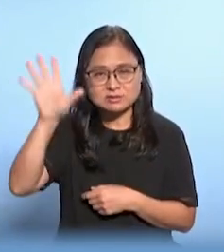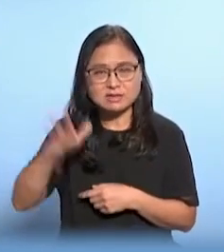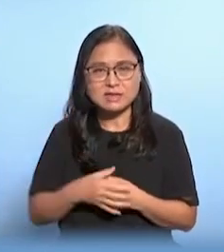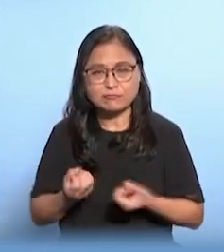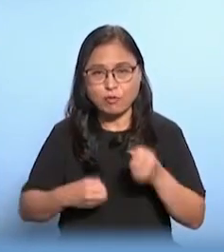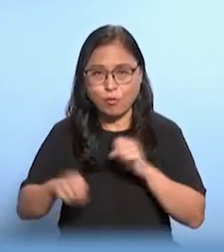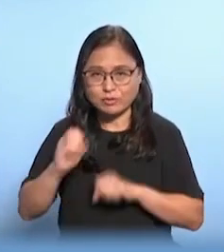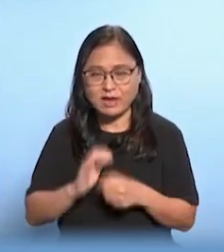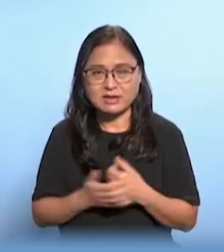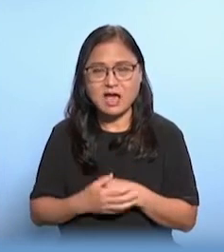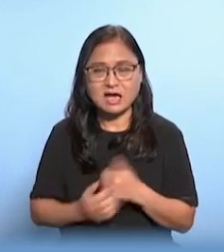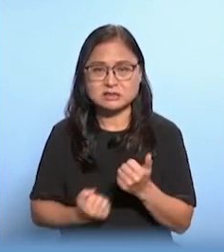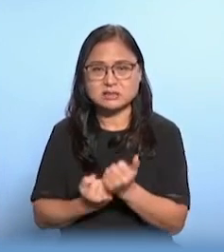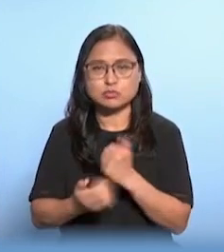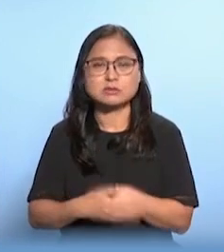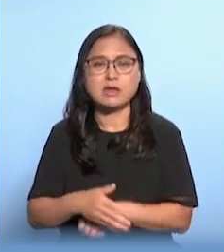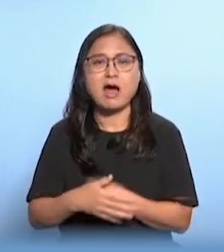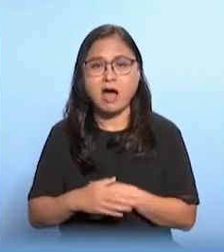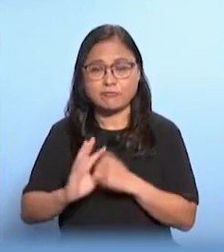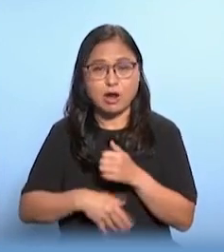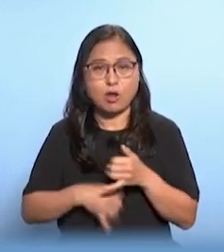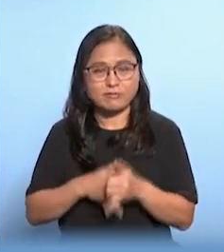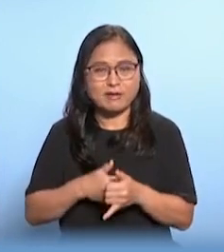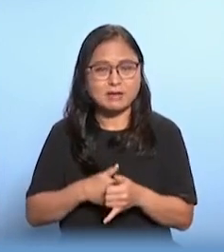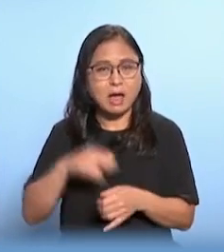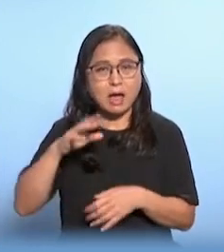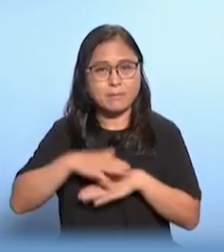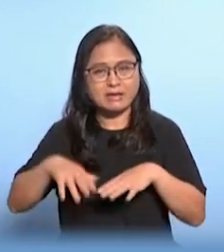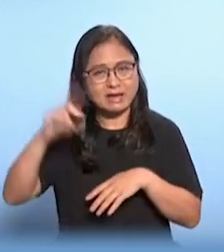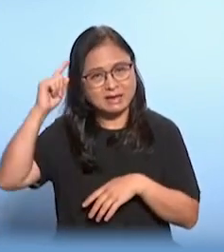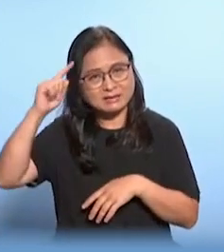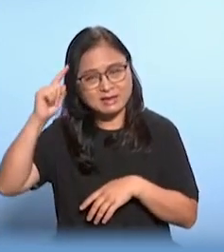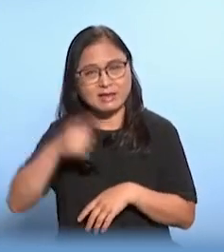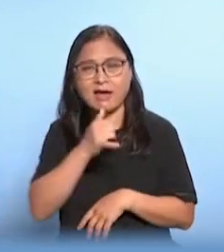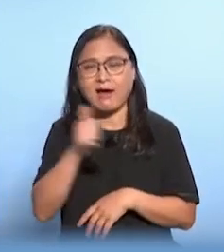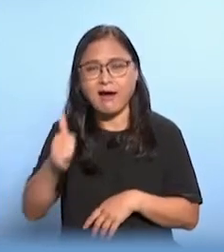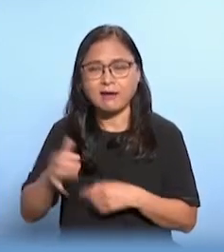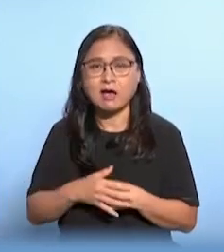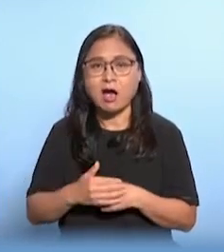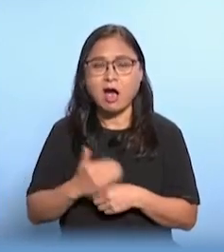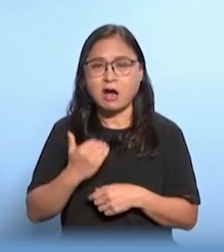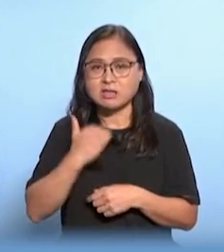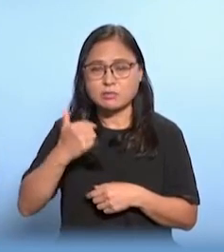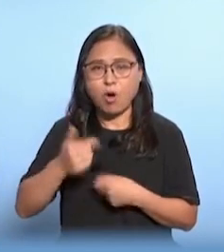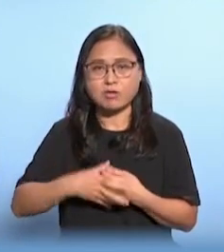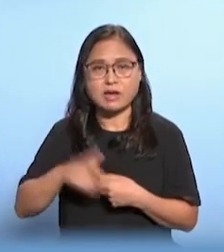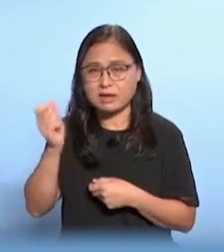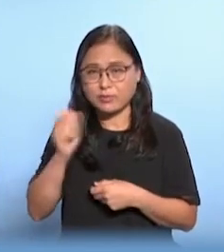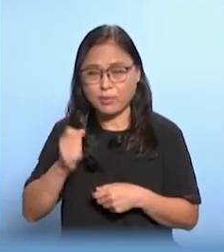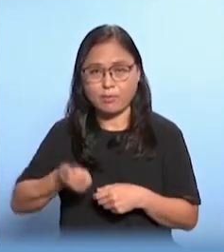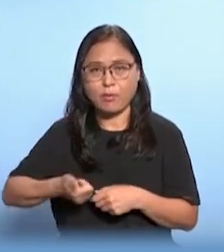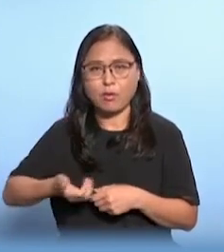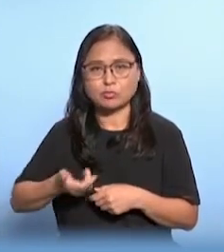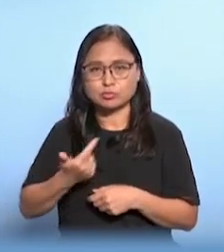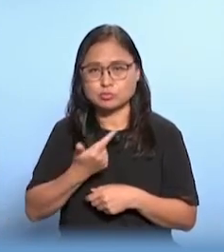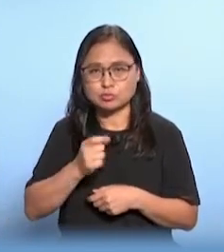技，將有力地支援執法人員的日常巡查，亦都是提供檢控成功率，亦都是更好地保護野生